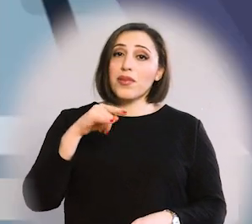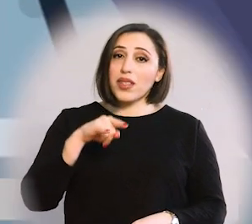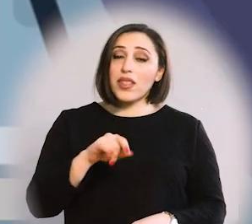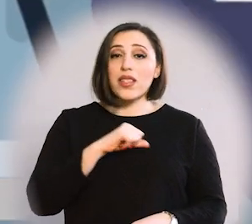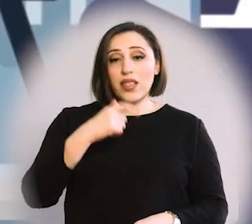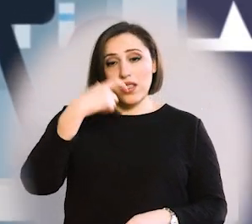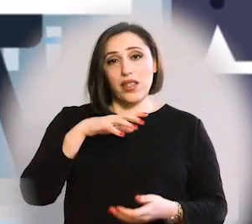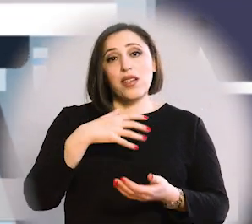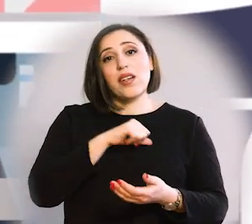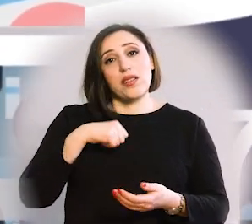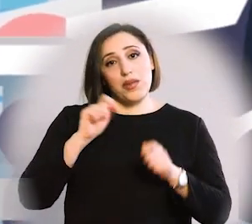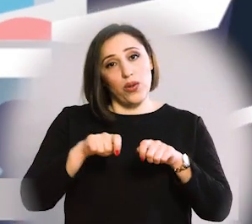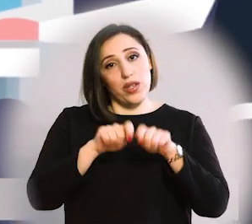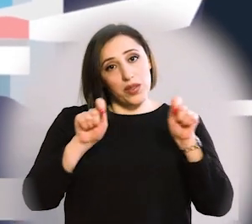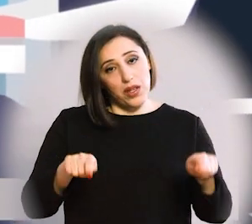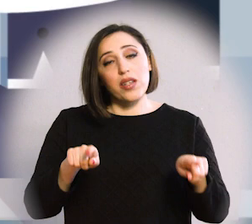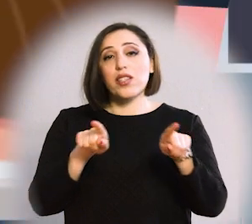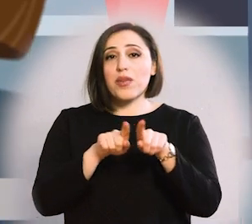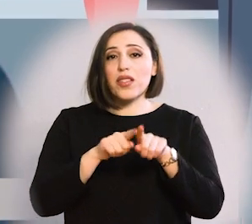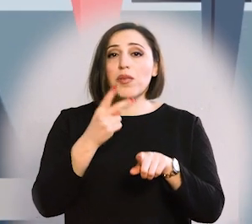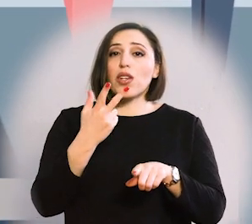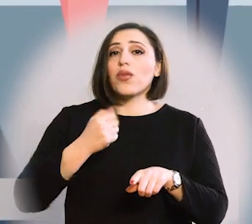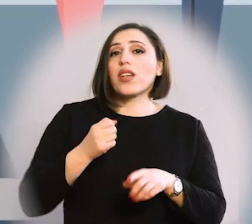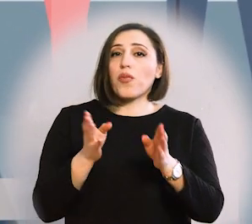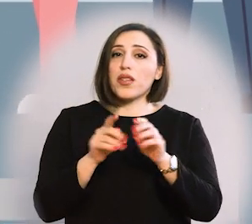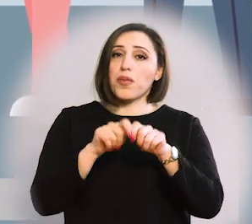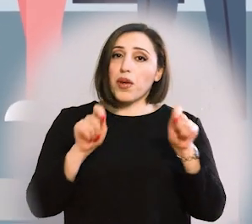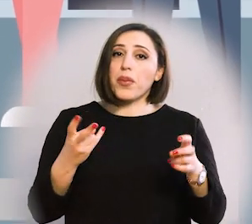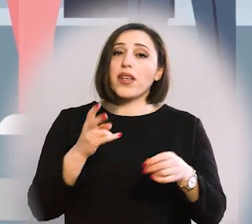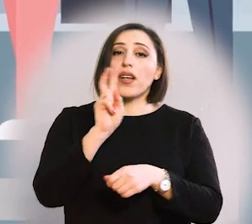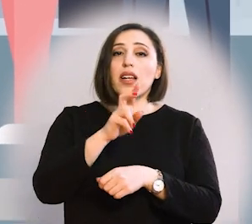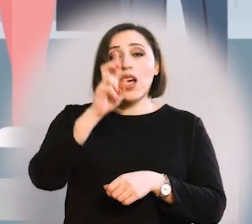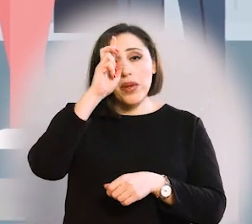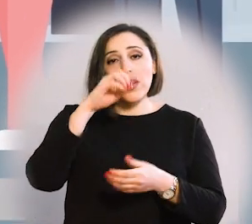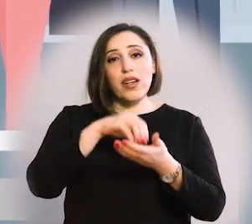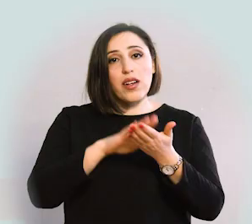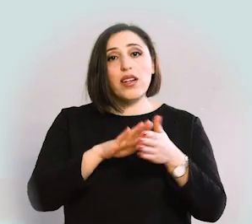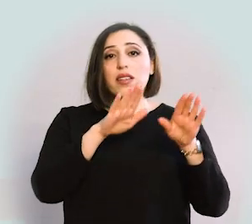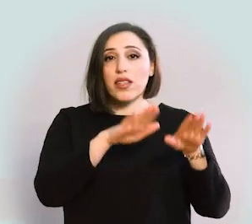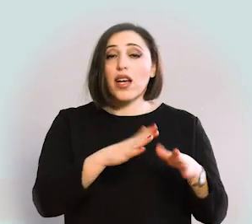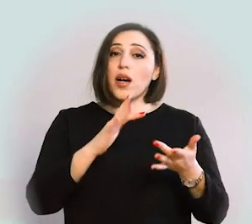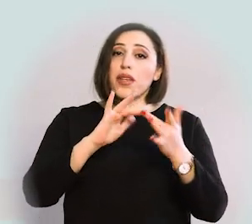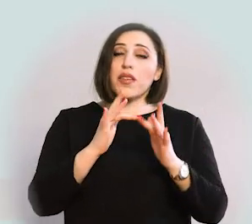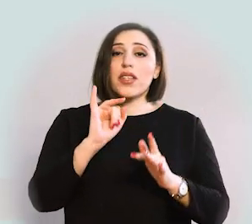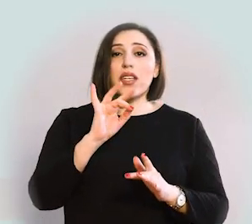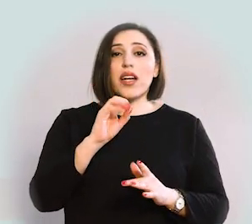միջոցով։ ՍՊԱ կարող է հիմնել ինչպես անձամբ, այնպես էլ այլ անձանց հետ միասին, այցելելով պետական ռեգիստրի գործակալություն